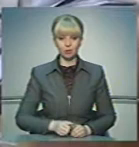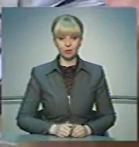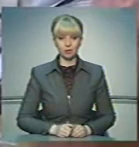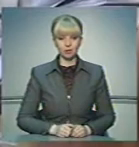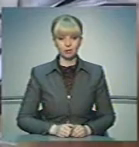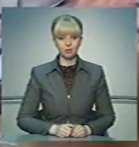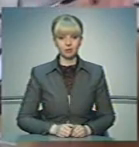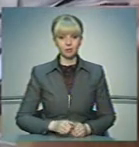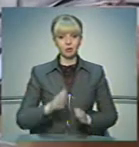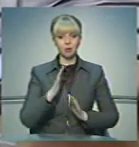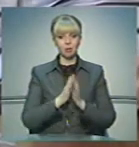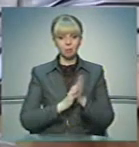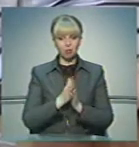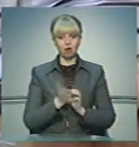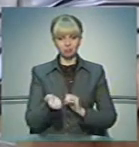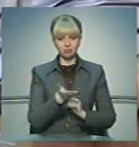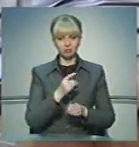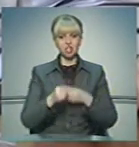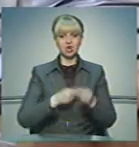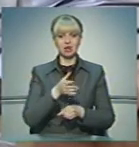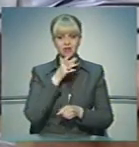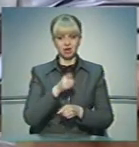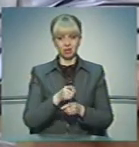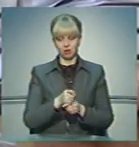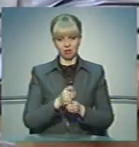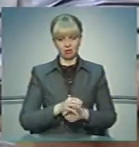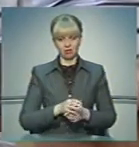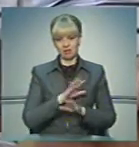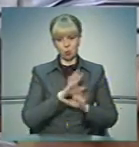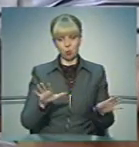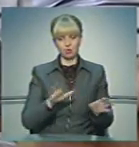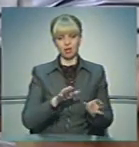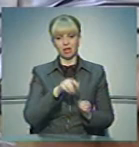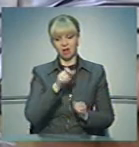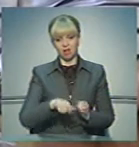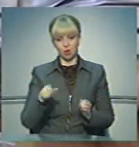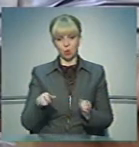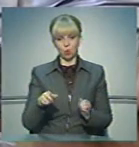То від парку відпустують, через деякий час там вже не буде ходити людям, то будуть приватні.